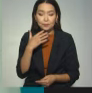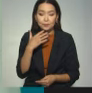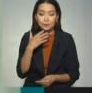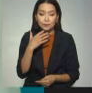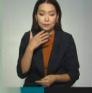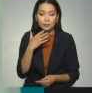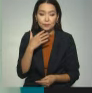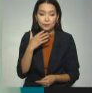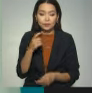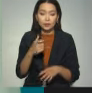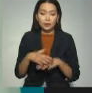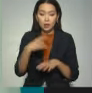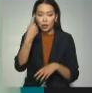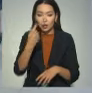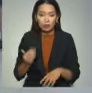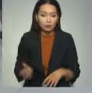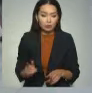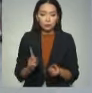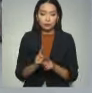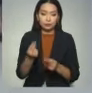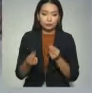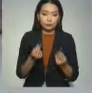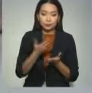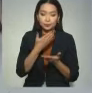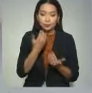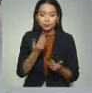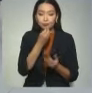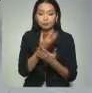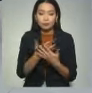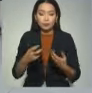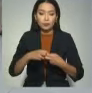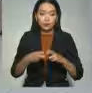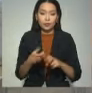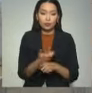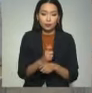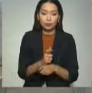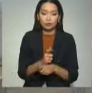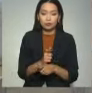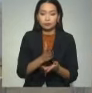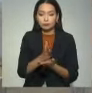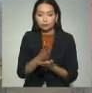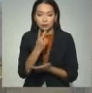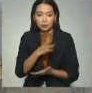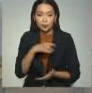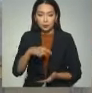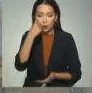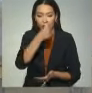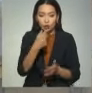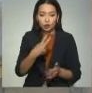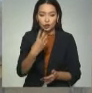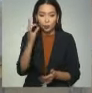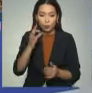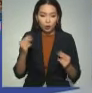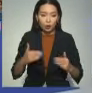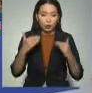халықты қаржыландырады, жеке тұлғаларды қаржыландыру көп. Мемлекет басшысы азық-түлік мәселесінен де айналып өтпеді. Себебі жылдық инфляция 24%-дан